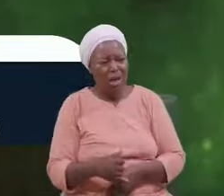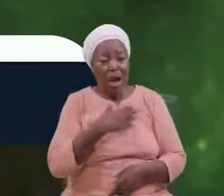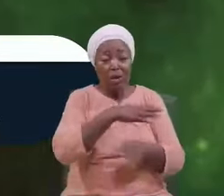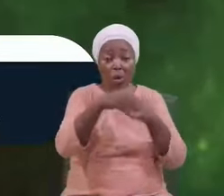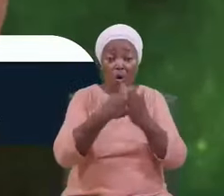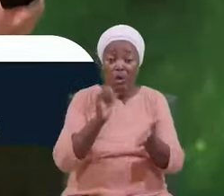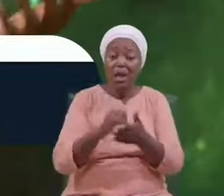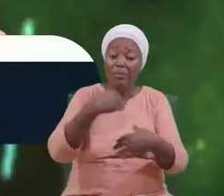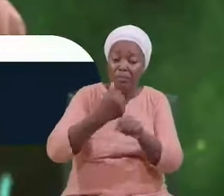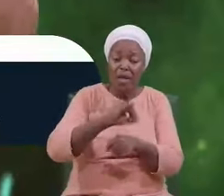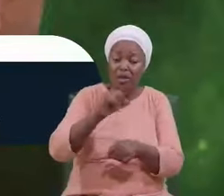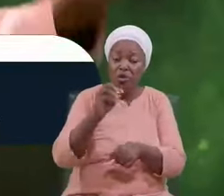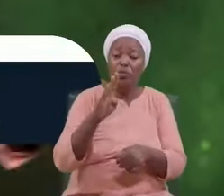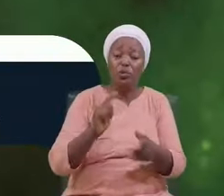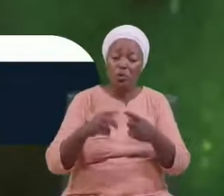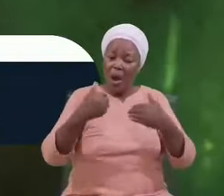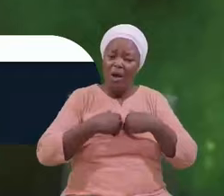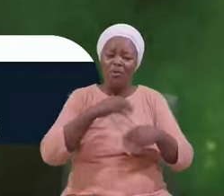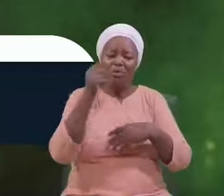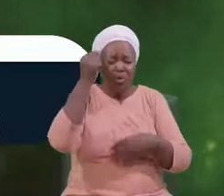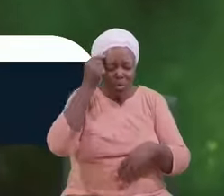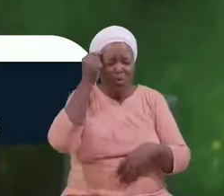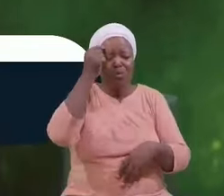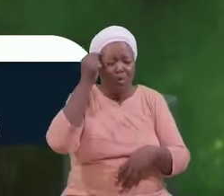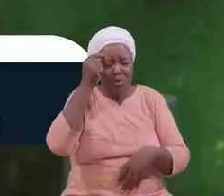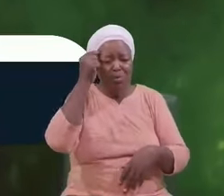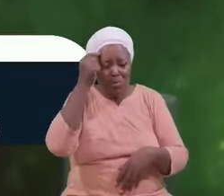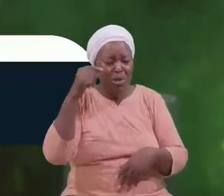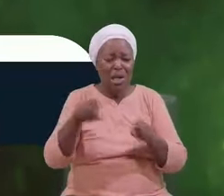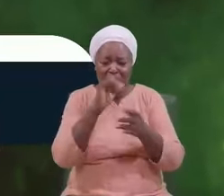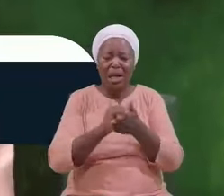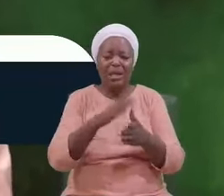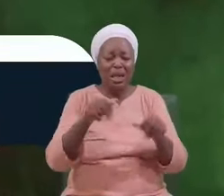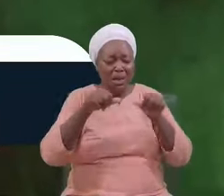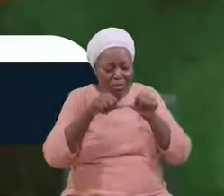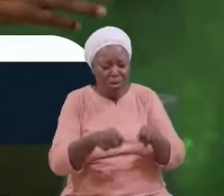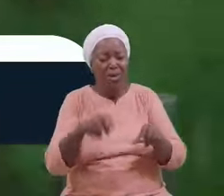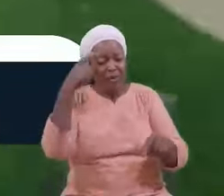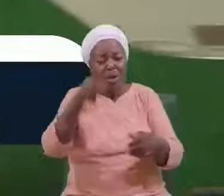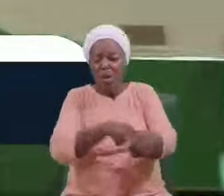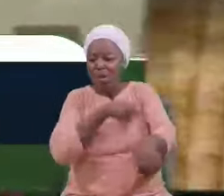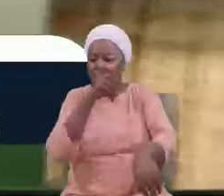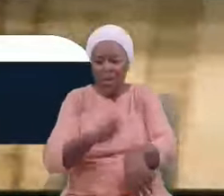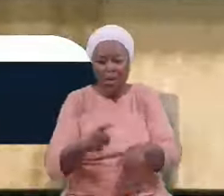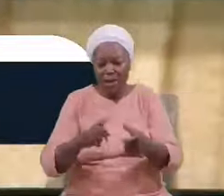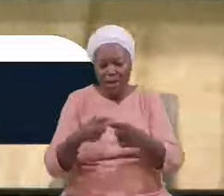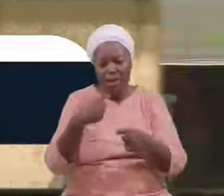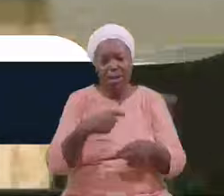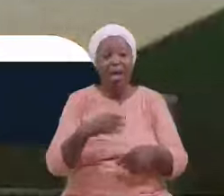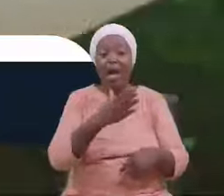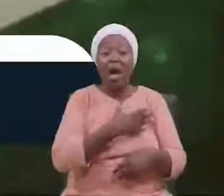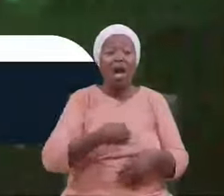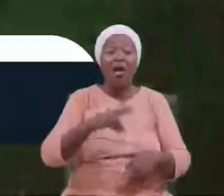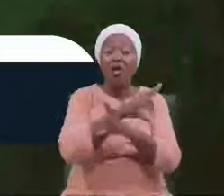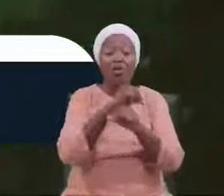te sont-elles arrivées? Alors, avec ces mauvaises pensées, il est resté là-bas pour un long moment